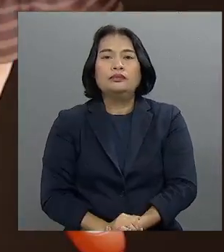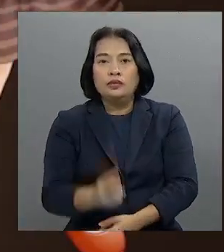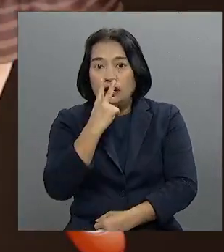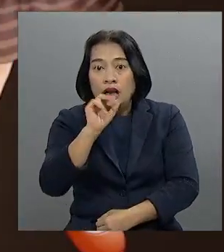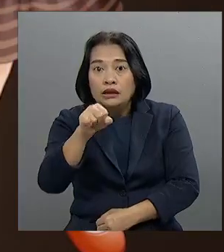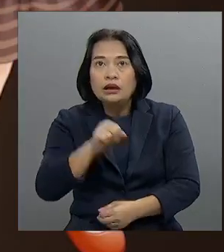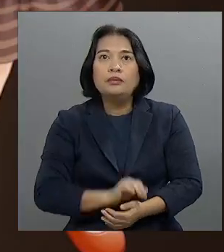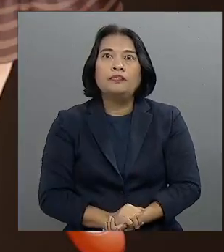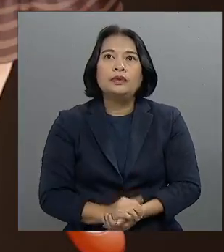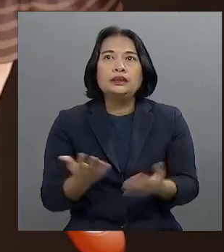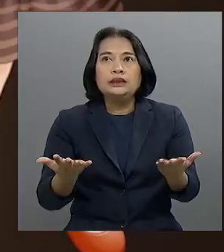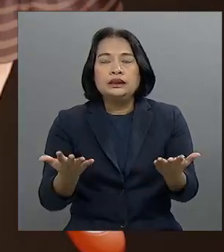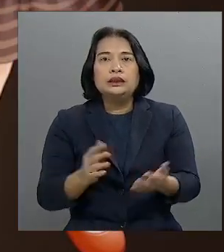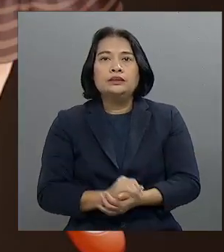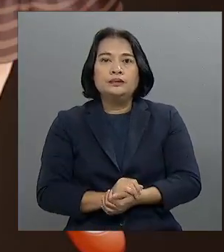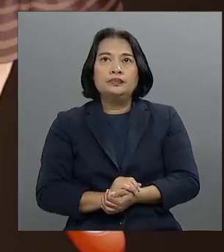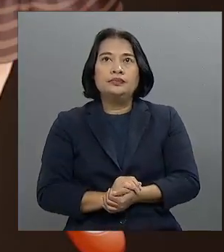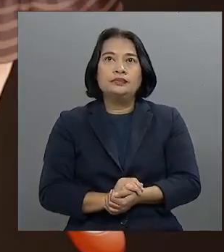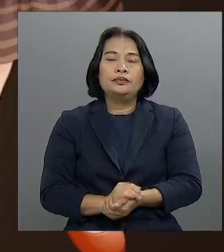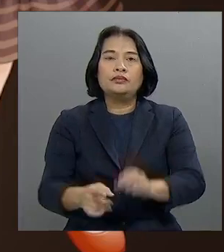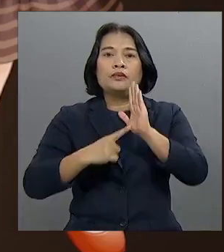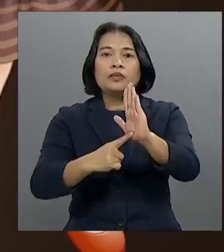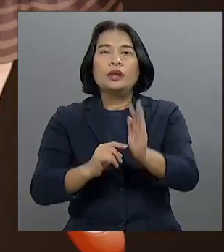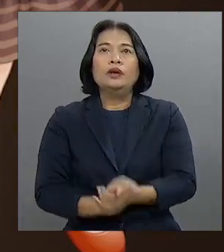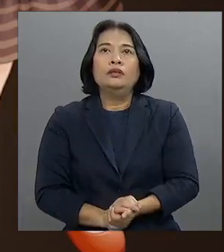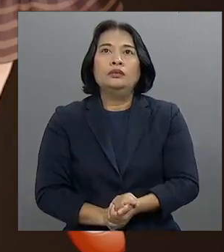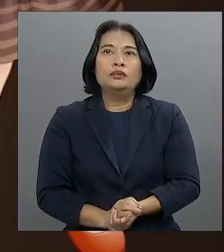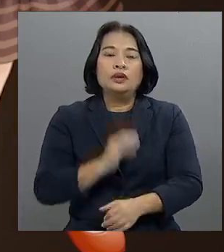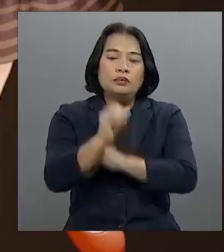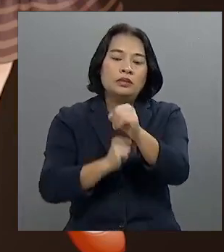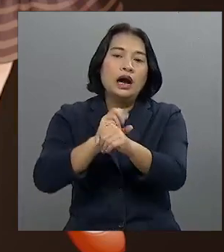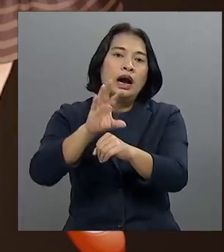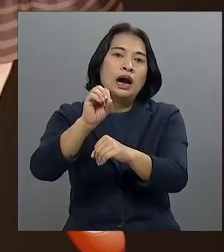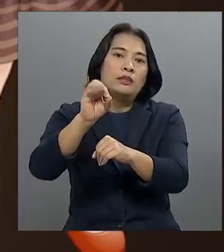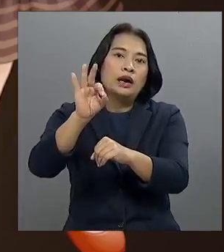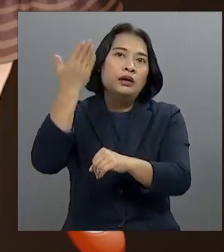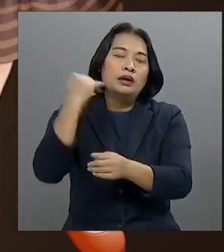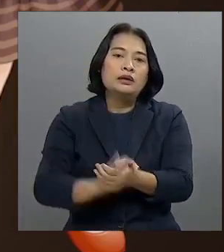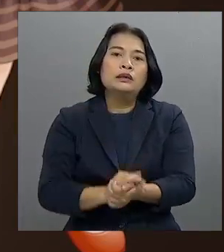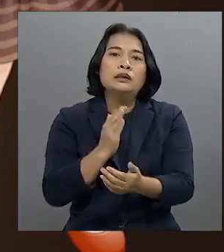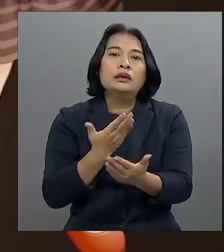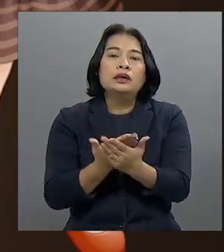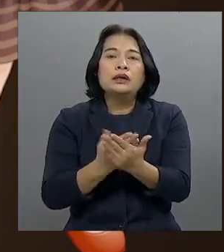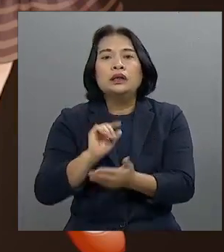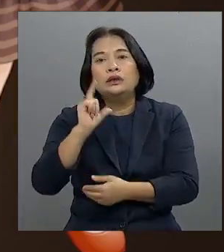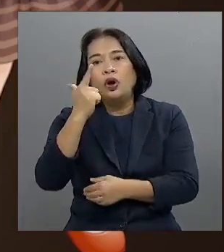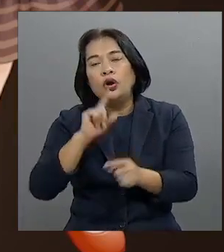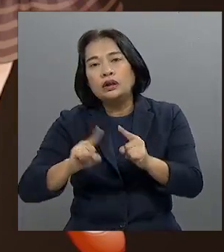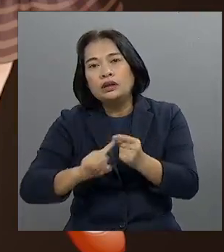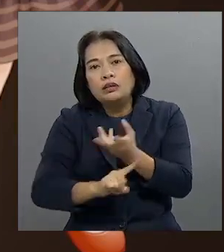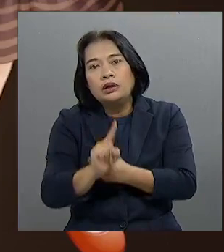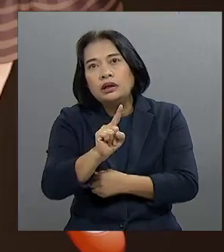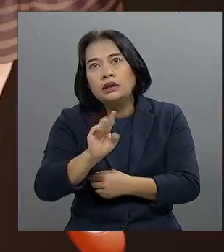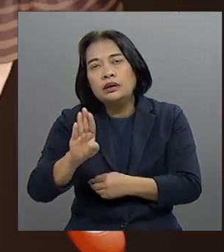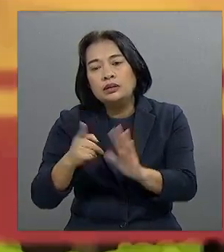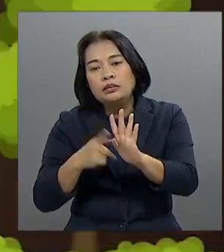ๆยกตัอยางง่าย 59 ปีก่อน ทองคำหน่งบาก ราคาเท่าไหร่นี่รู้ค่ะ แค่ไม่แทน